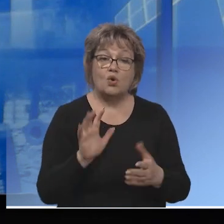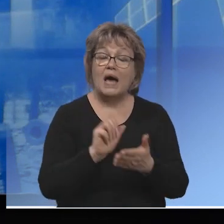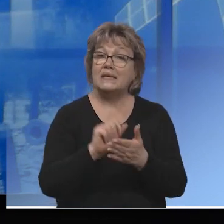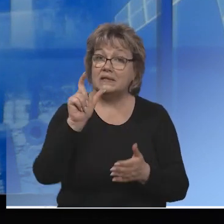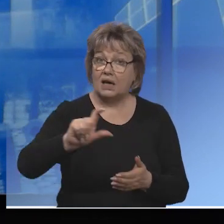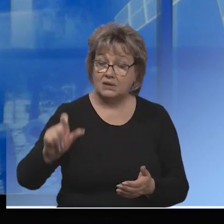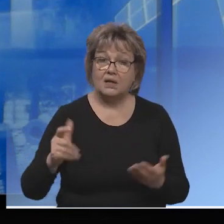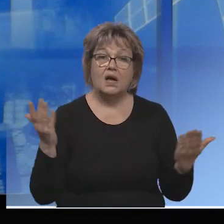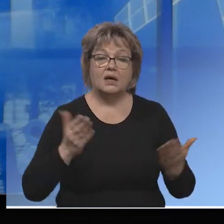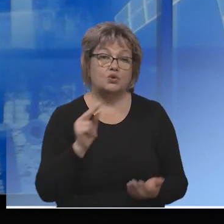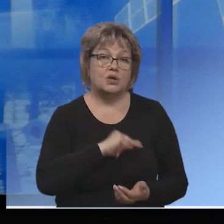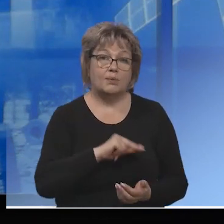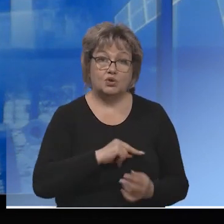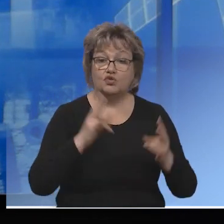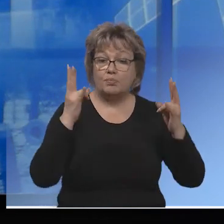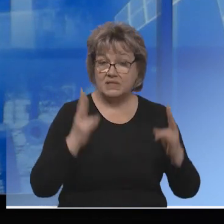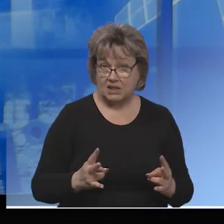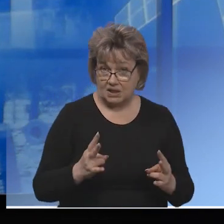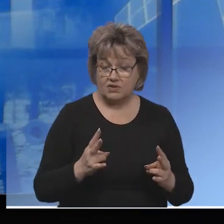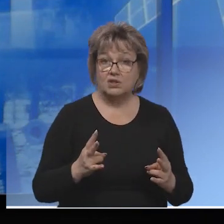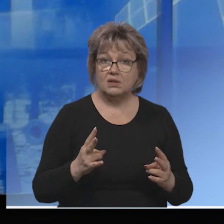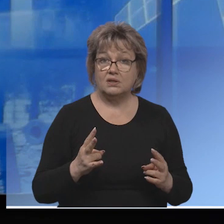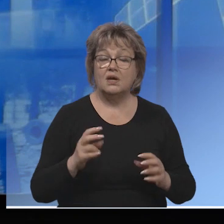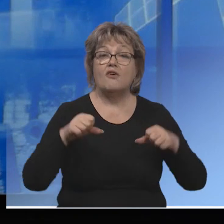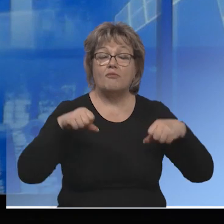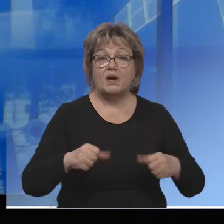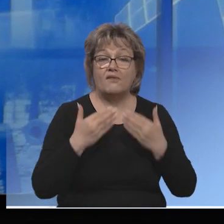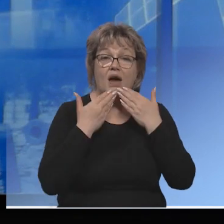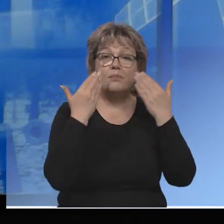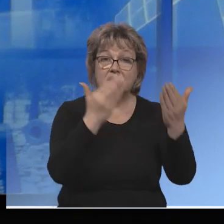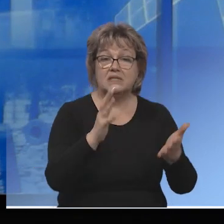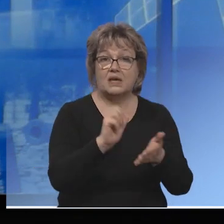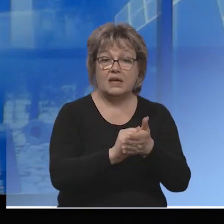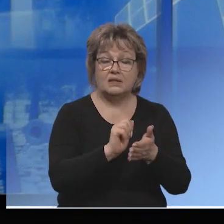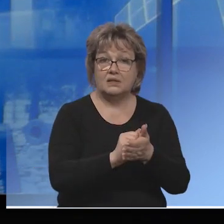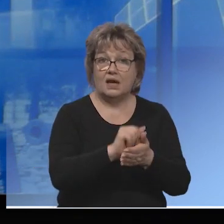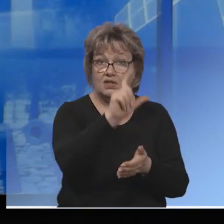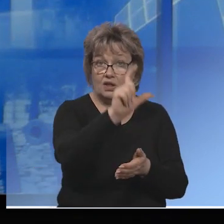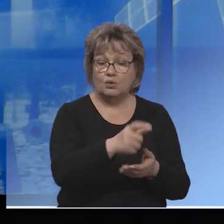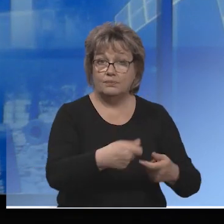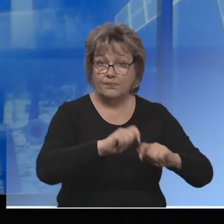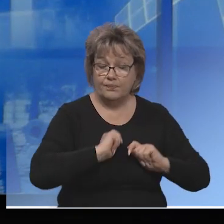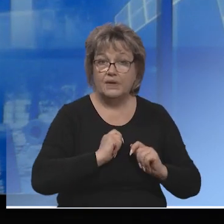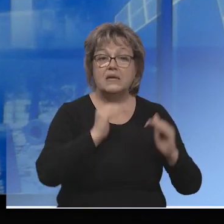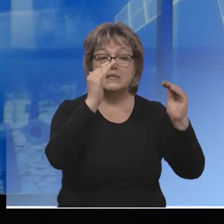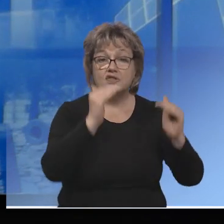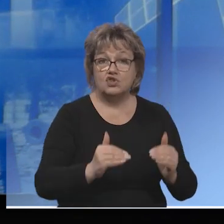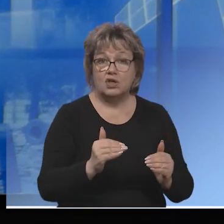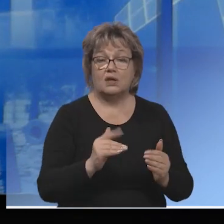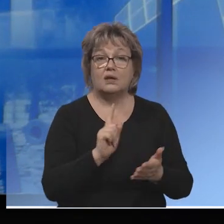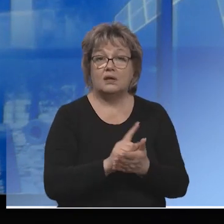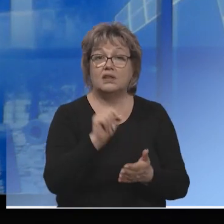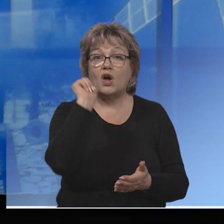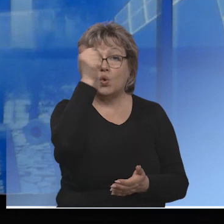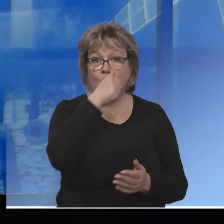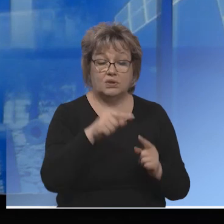что арендаторы, которые работают в пострадавших отраслях, вправе обратиться к арендодателю за снижением ставок арендной платы